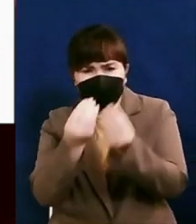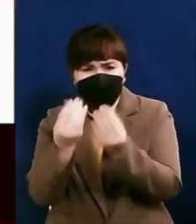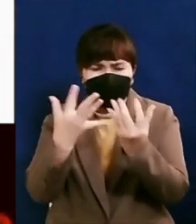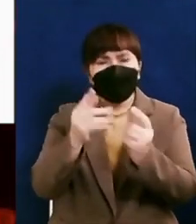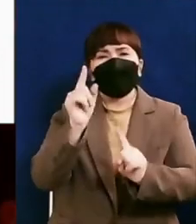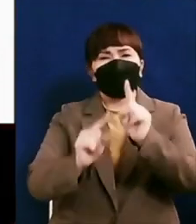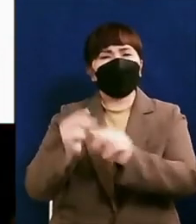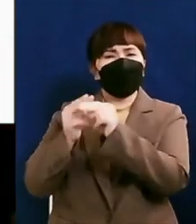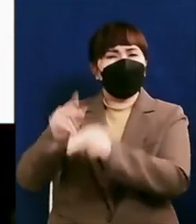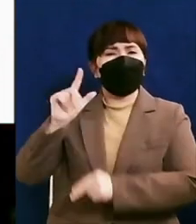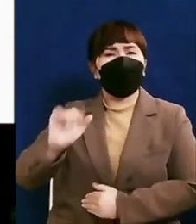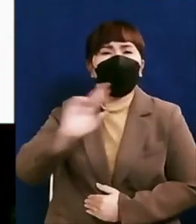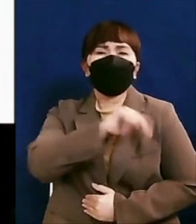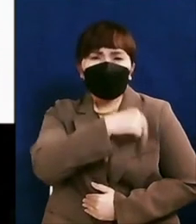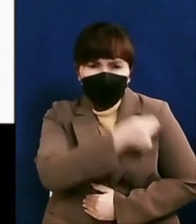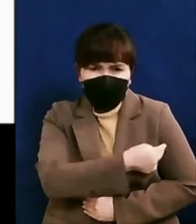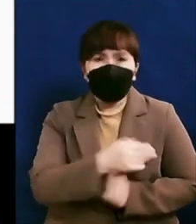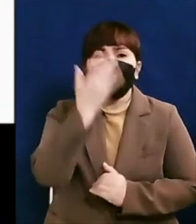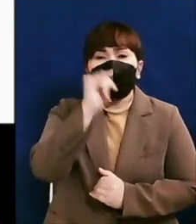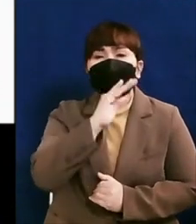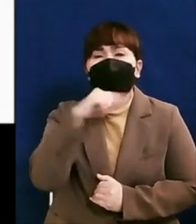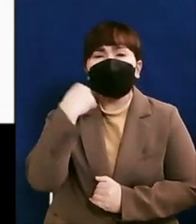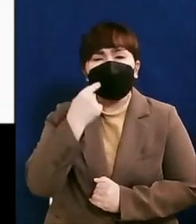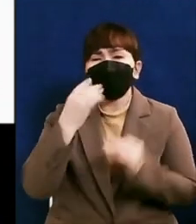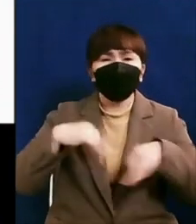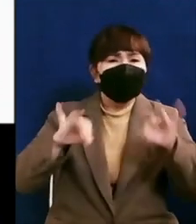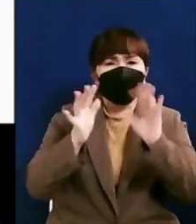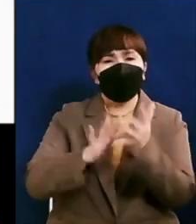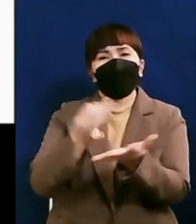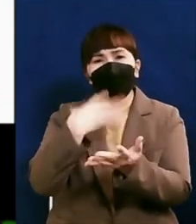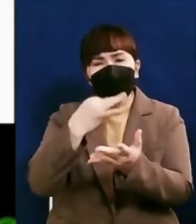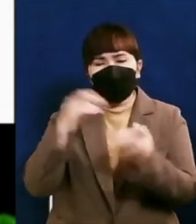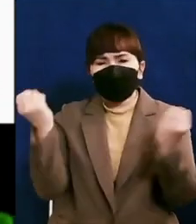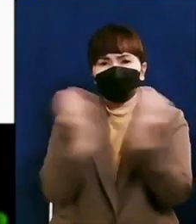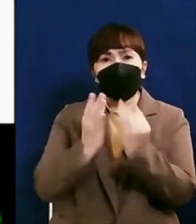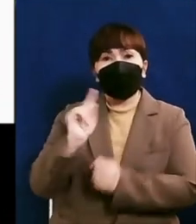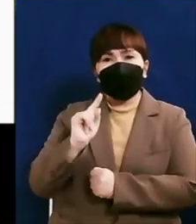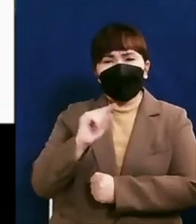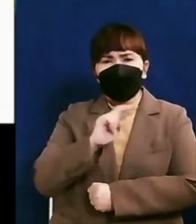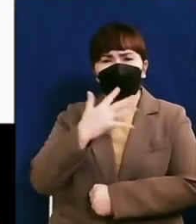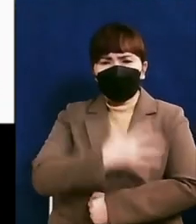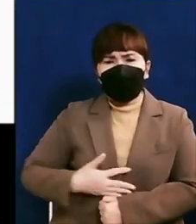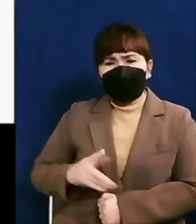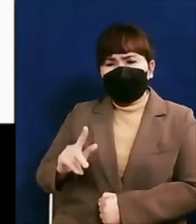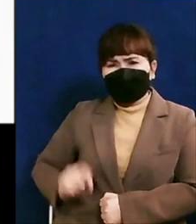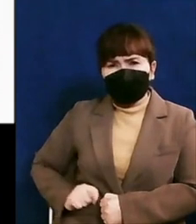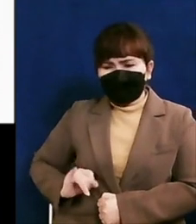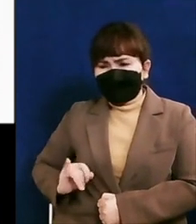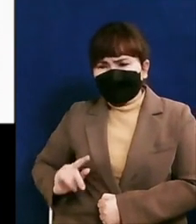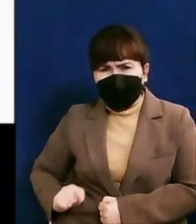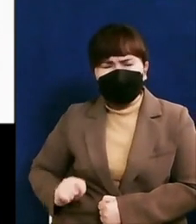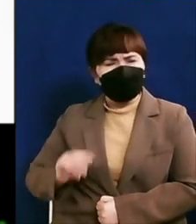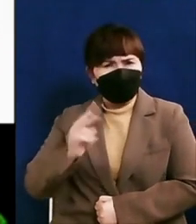ากไหมนะครับเพราะว่ายาเนี้ยสามารถที่จะก่อให้เกิดปัญหาในเรื่องของตับและก็ไตได้นะครับจริงๆนะในร่างกาย